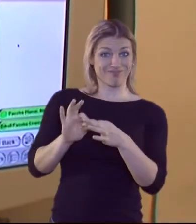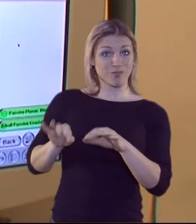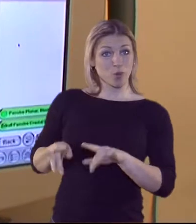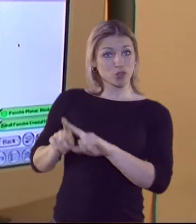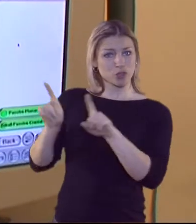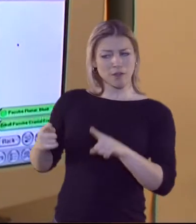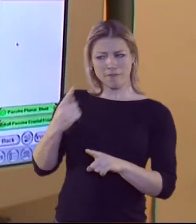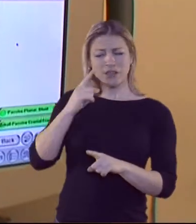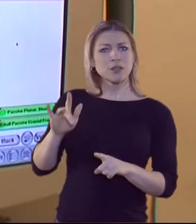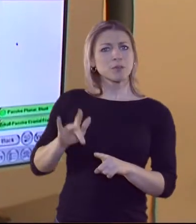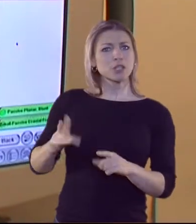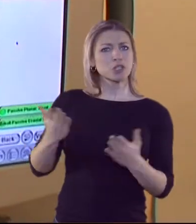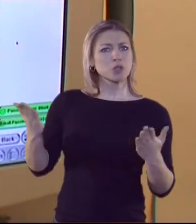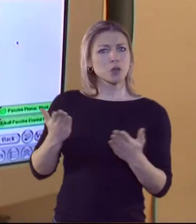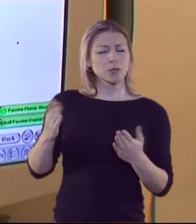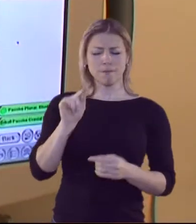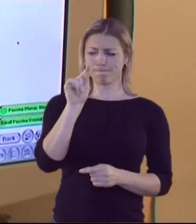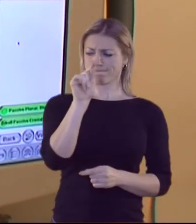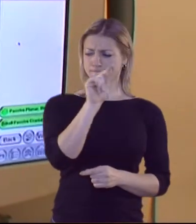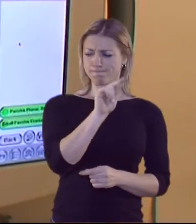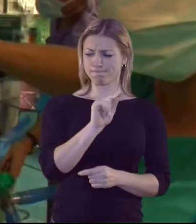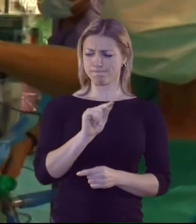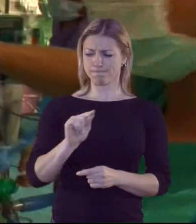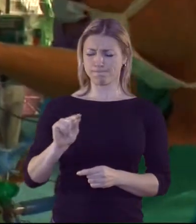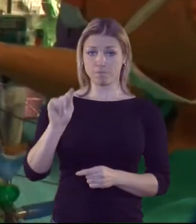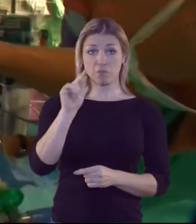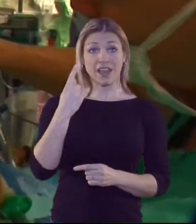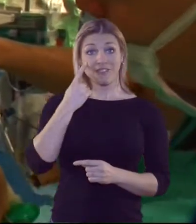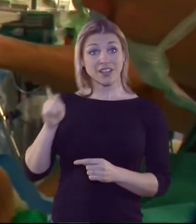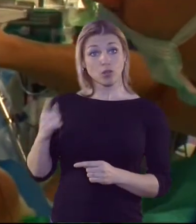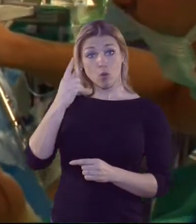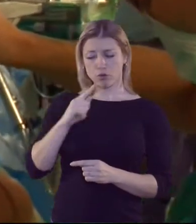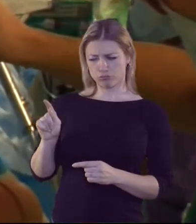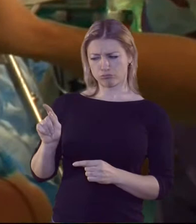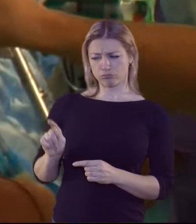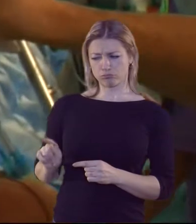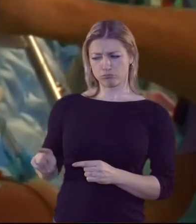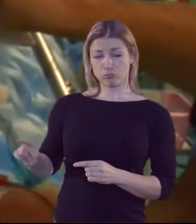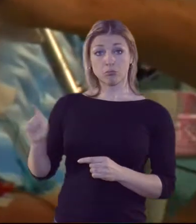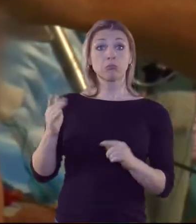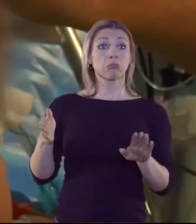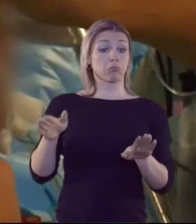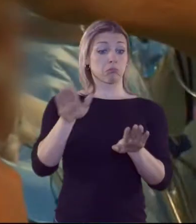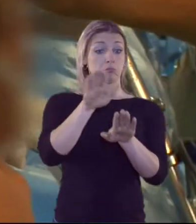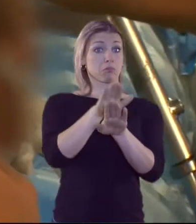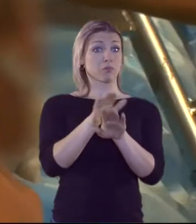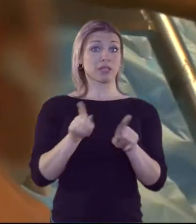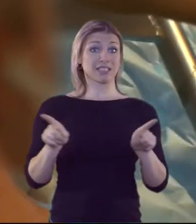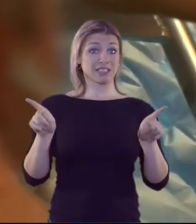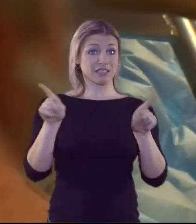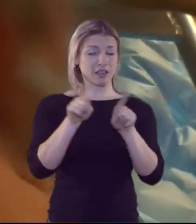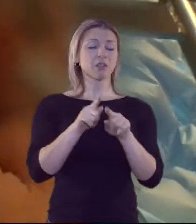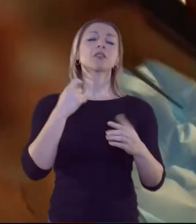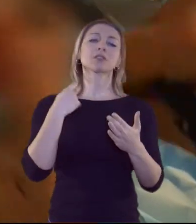hlavy v prostoru, skenuje a porovnává záběry s nálezem na magnetické rezonanci. Tím pádem je možné při operaci pomocí nástrojů